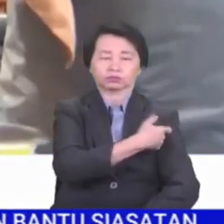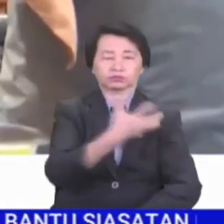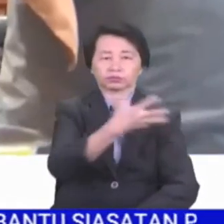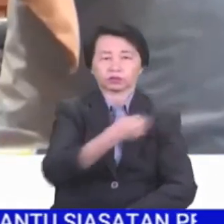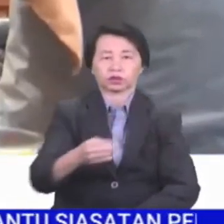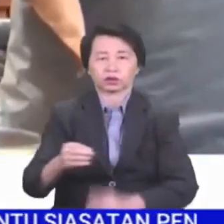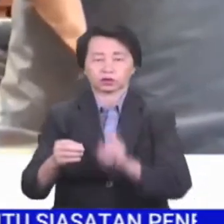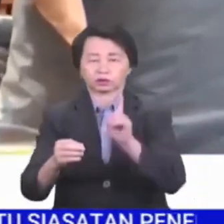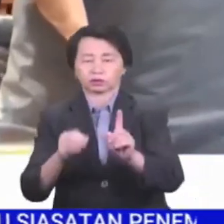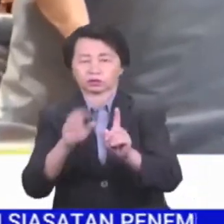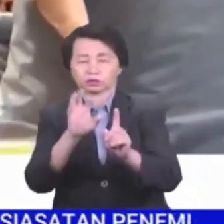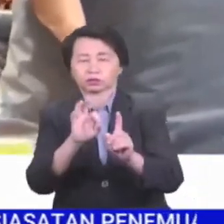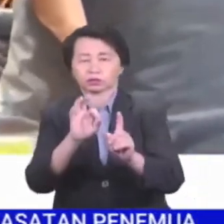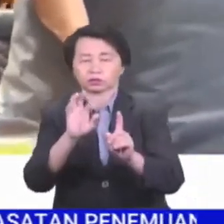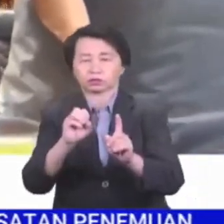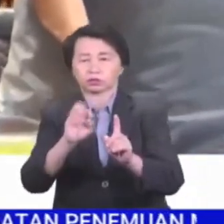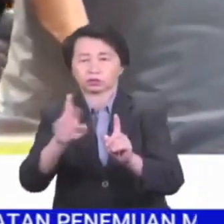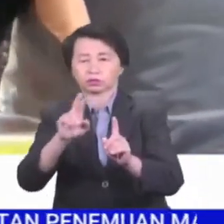dan